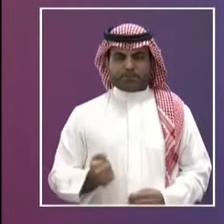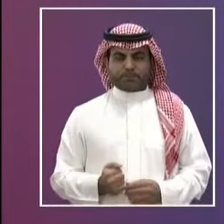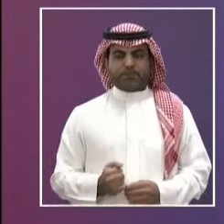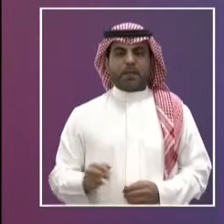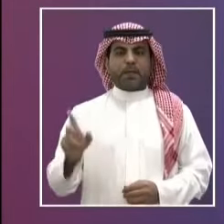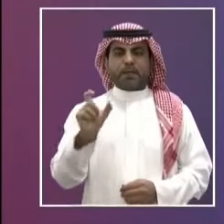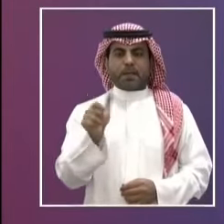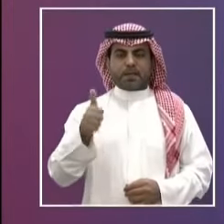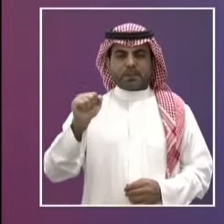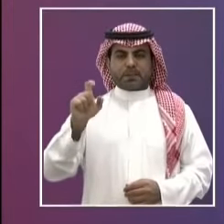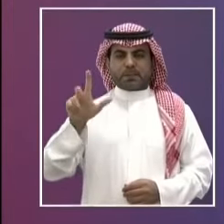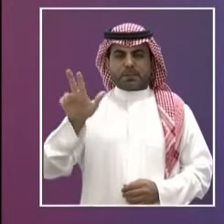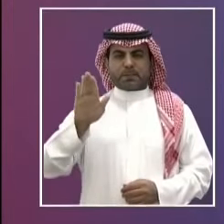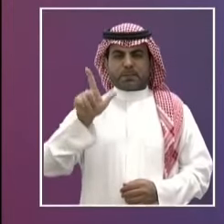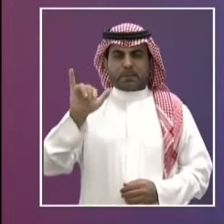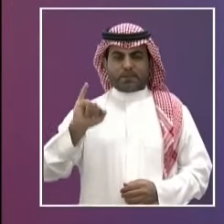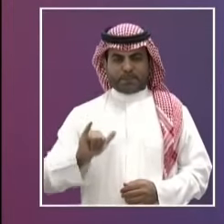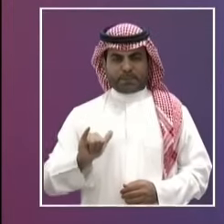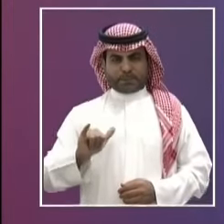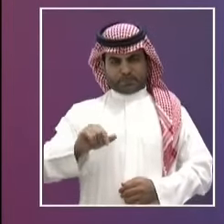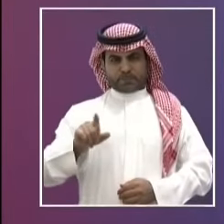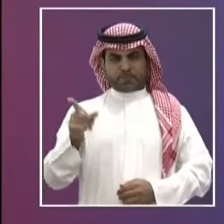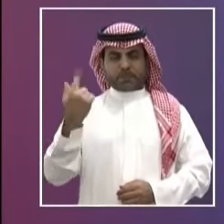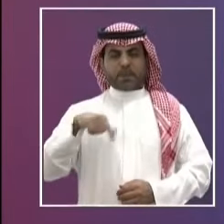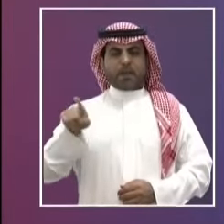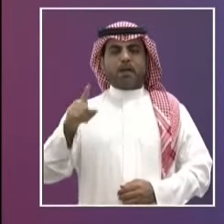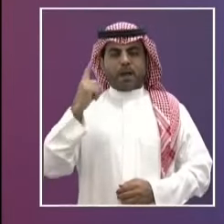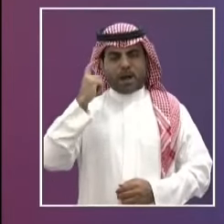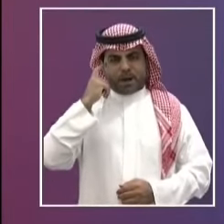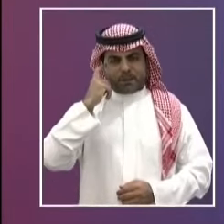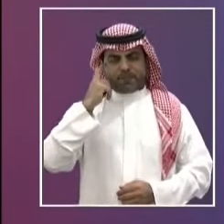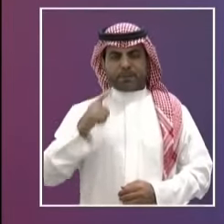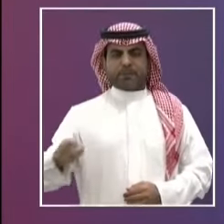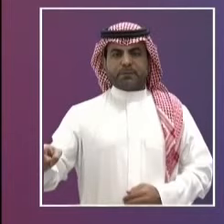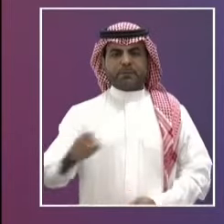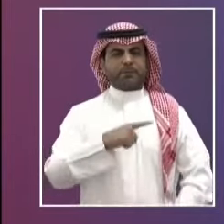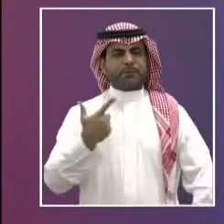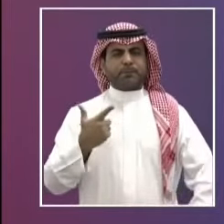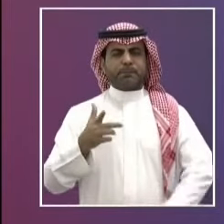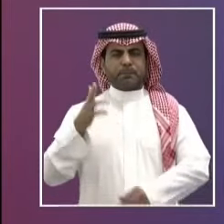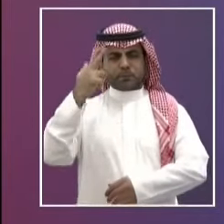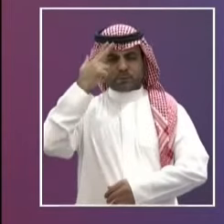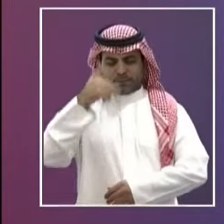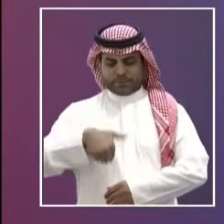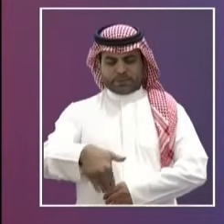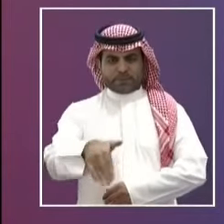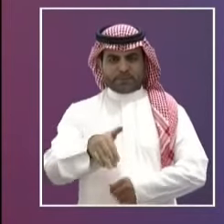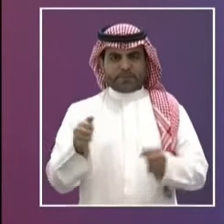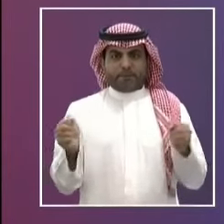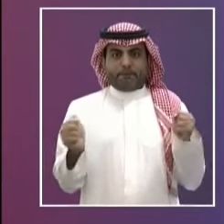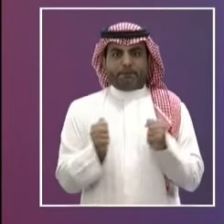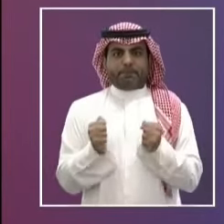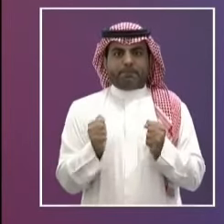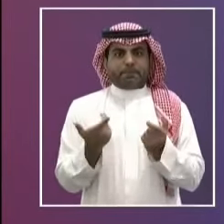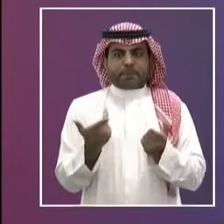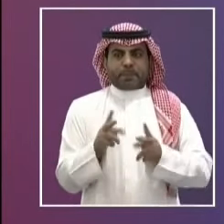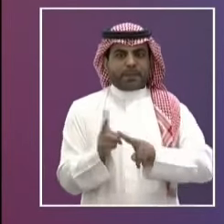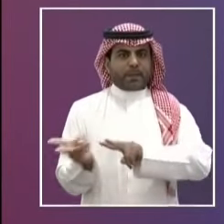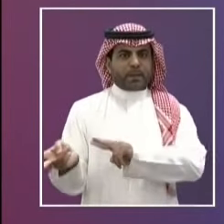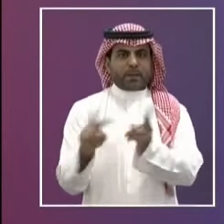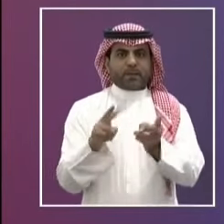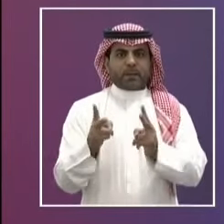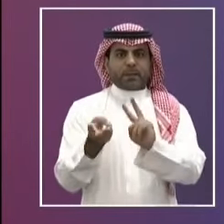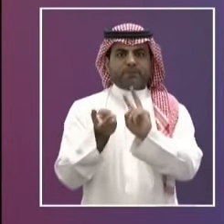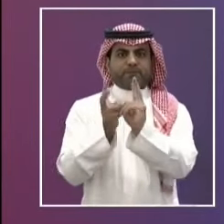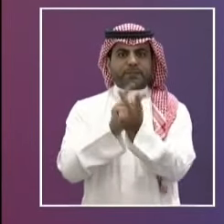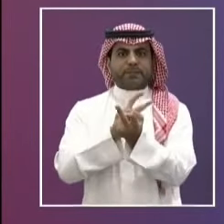ناصر السلمي من صحيفة الويام الإلكترونية. نعلم جميعا بأن أجواء المملكة ستشهد الأيام القادمة تغيرات مناخية